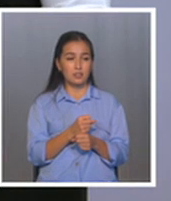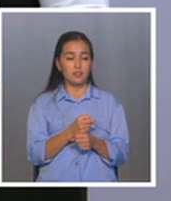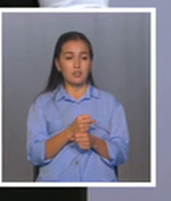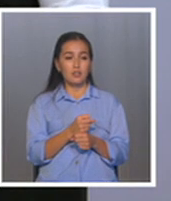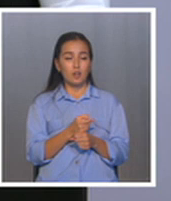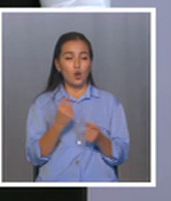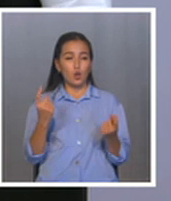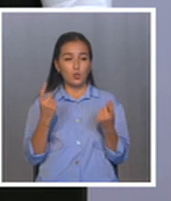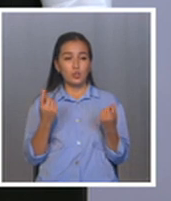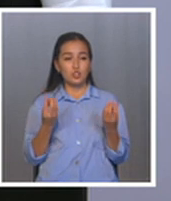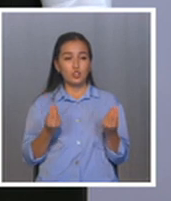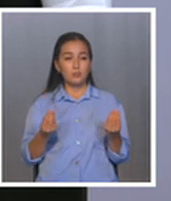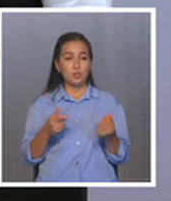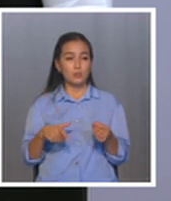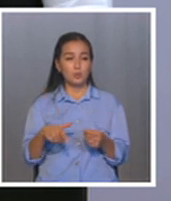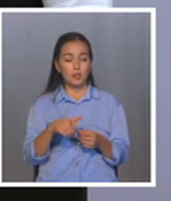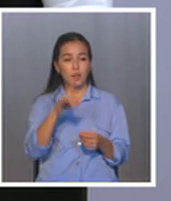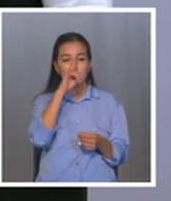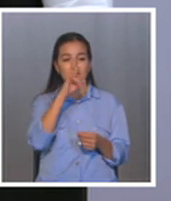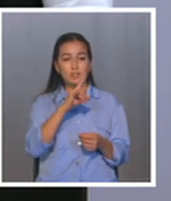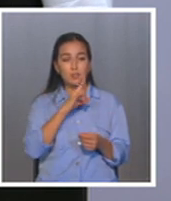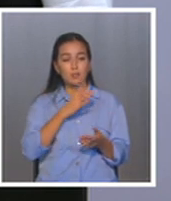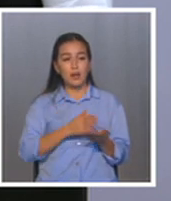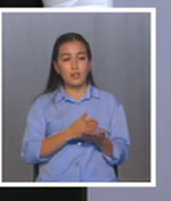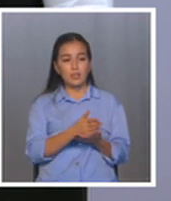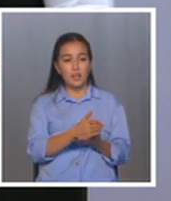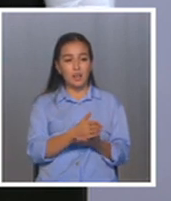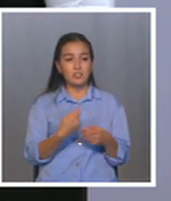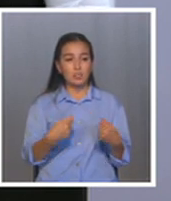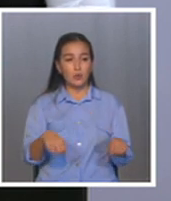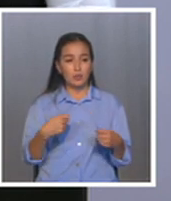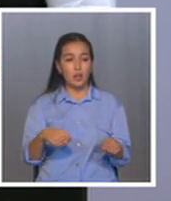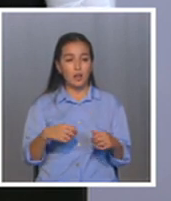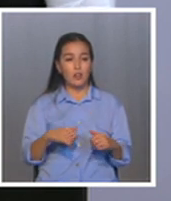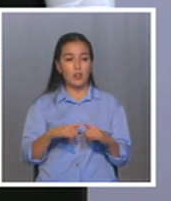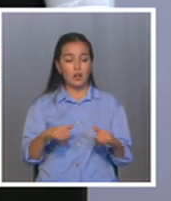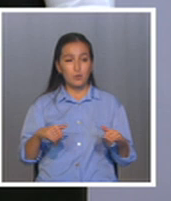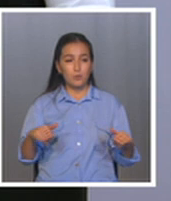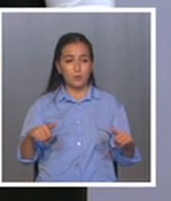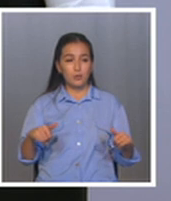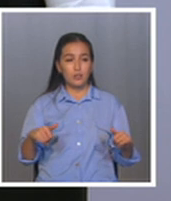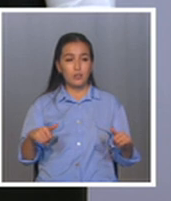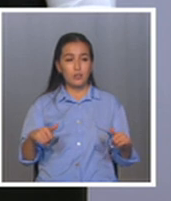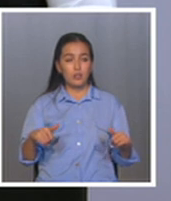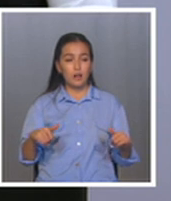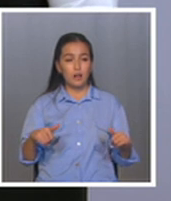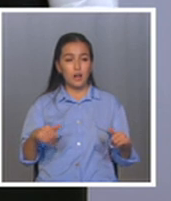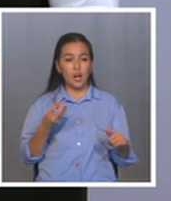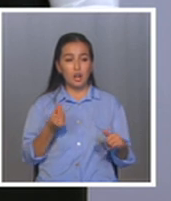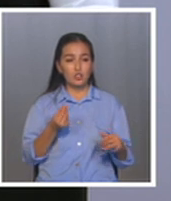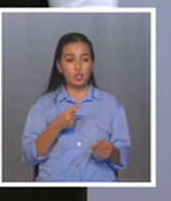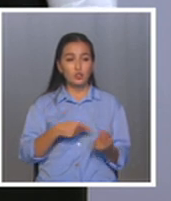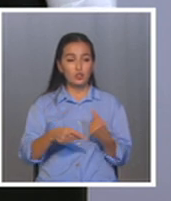Ұлы Жібек жолының қазақстандық бағытындағы сауданың дамуы оқушылар ақша